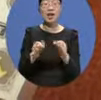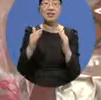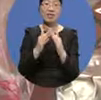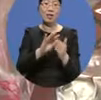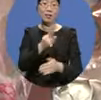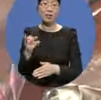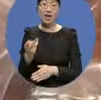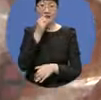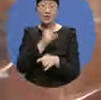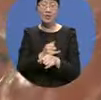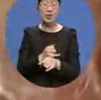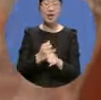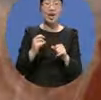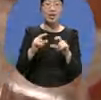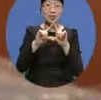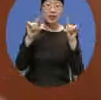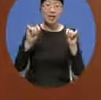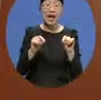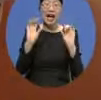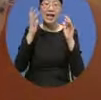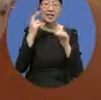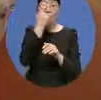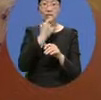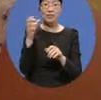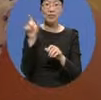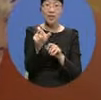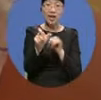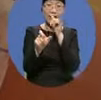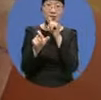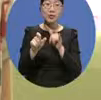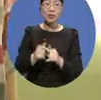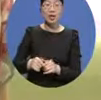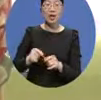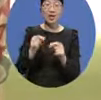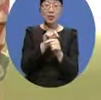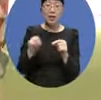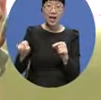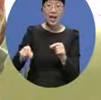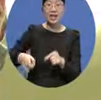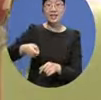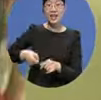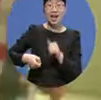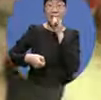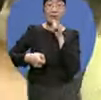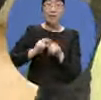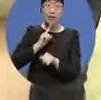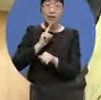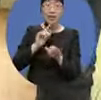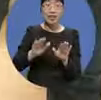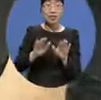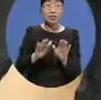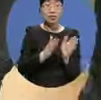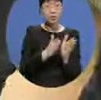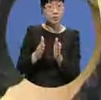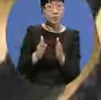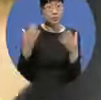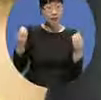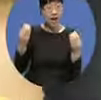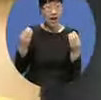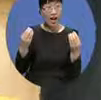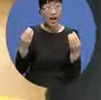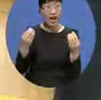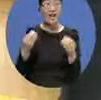종이돈에는 아이들의 얼굴이 들어있고 지퍼팩은 장바구니로 변신했습니다. Are you ready? Yes, I am ready.